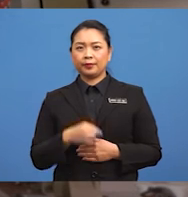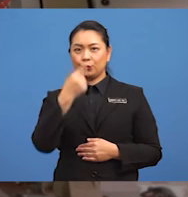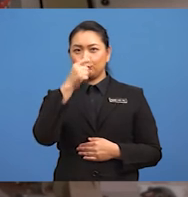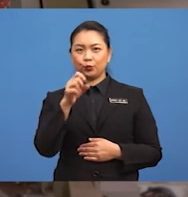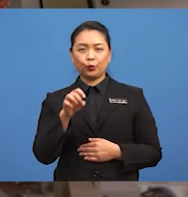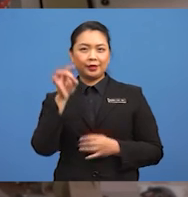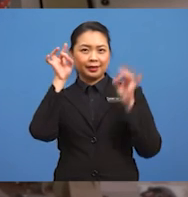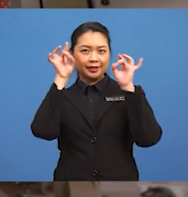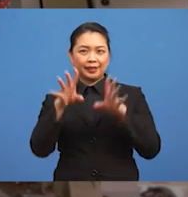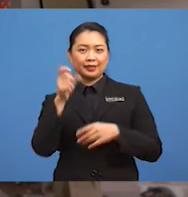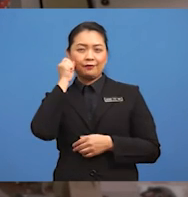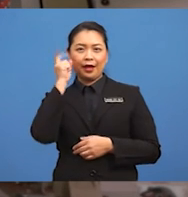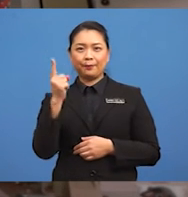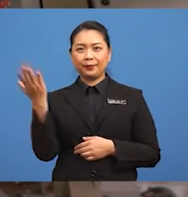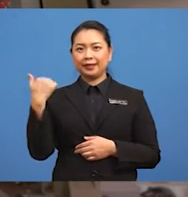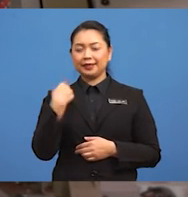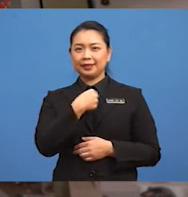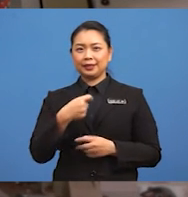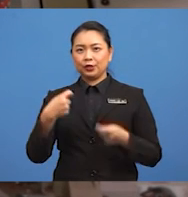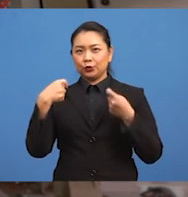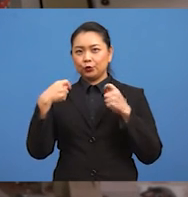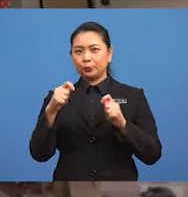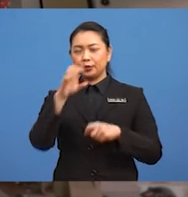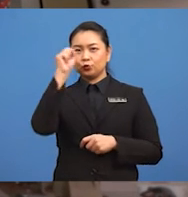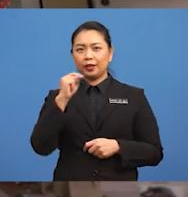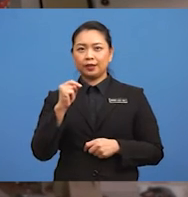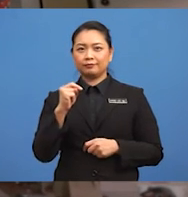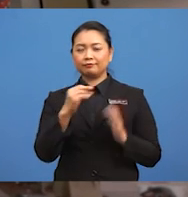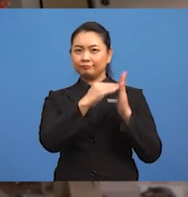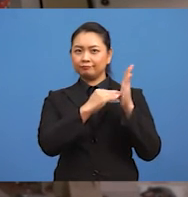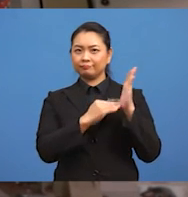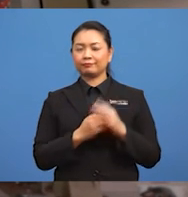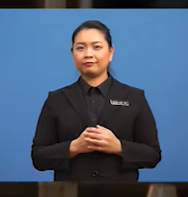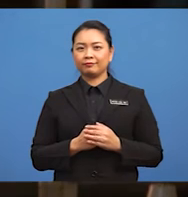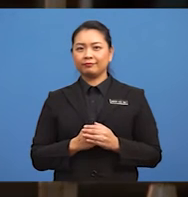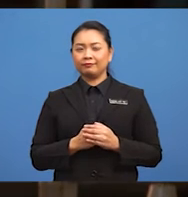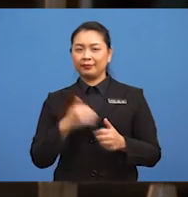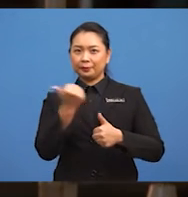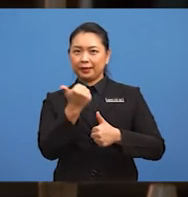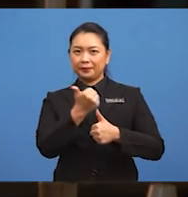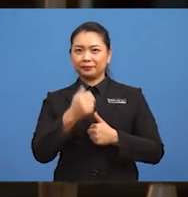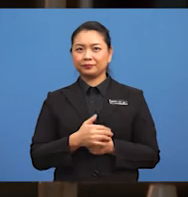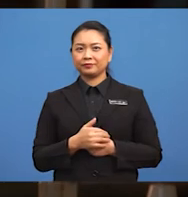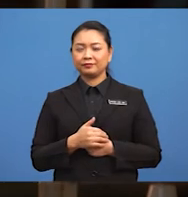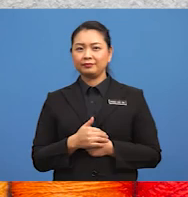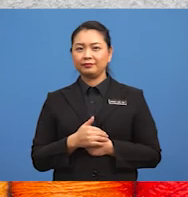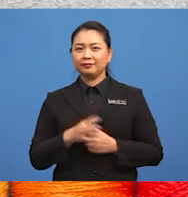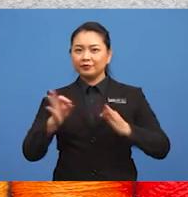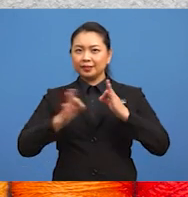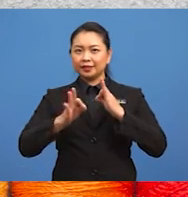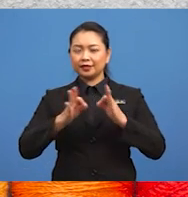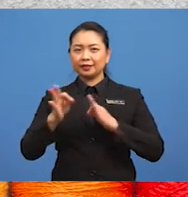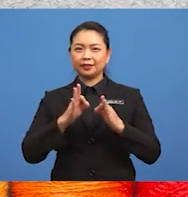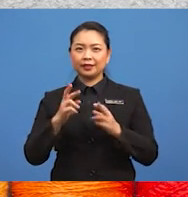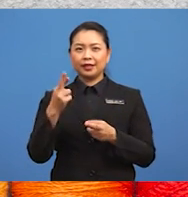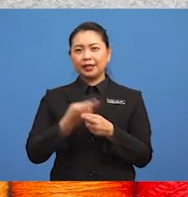Untuk menguji kefahaman semua, mari kita mencuba beberapa soalan berikut. Soalan yang pertama,